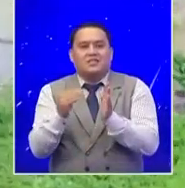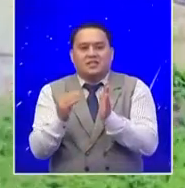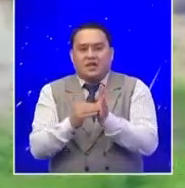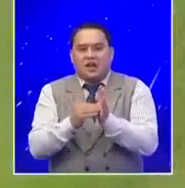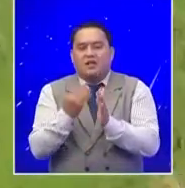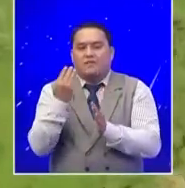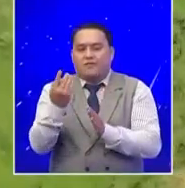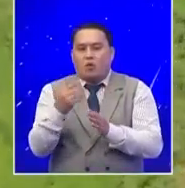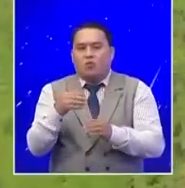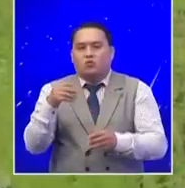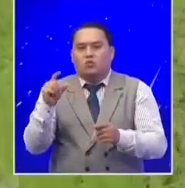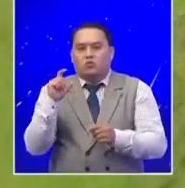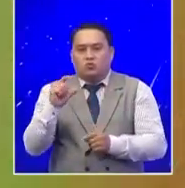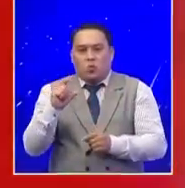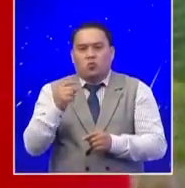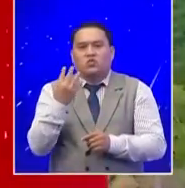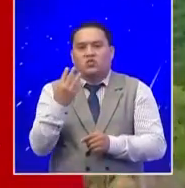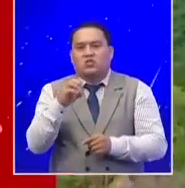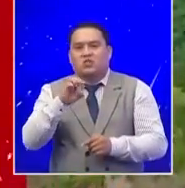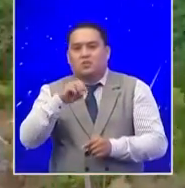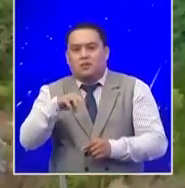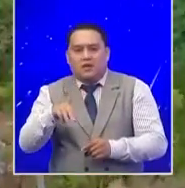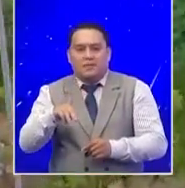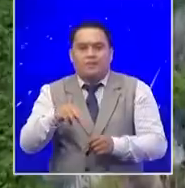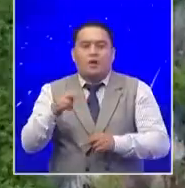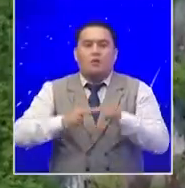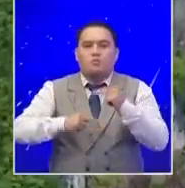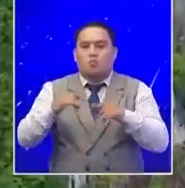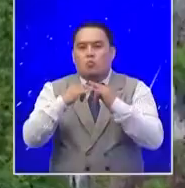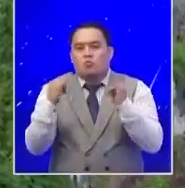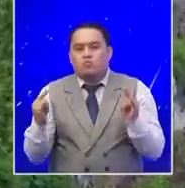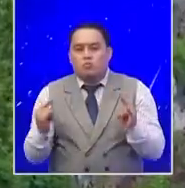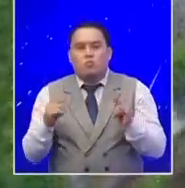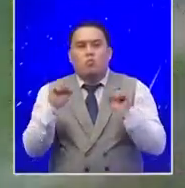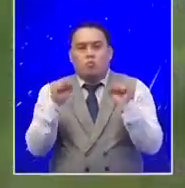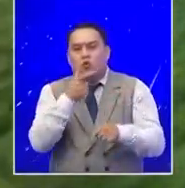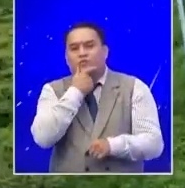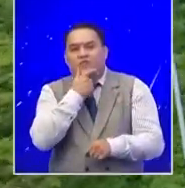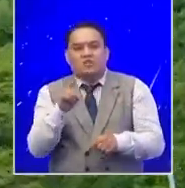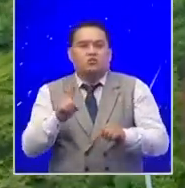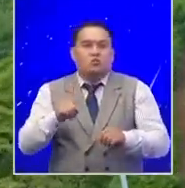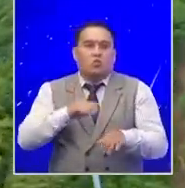слоя. Общей толщиной 4,5 сантиметра. Конструкция моста позволяет посетителям видеть, что